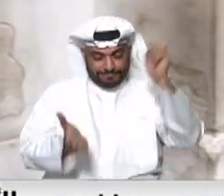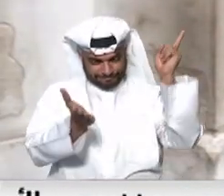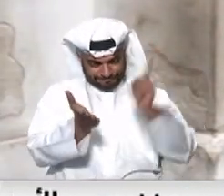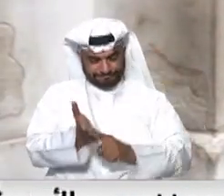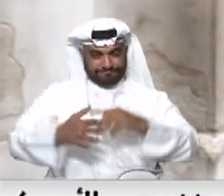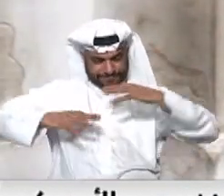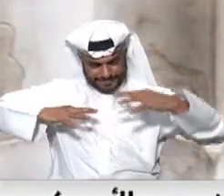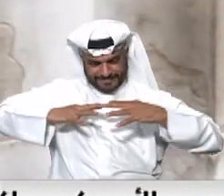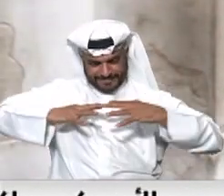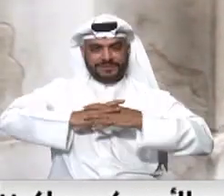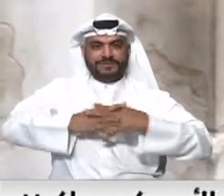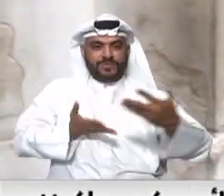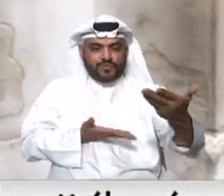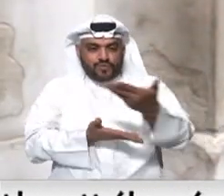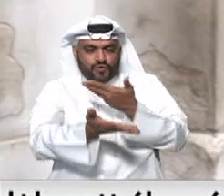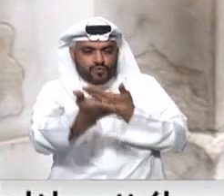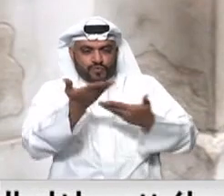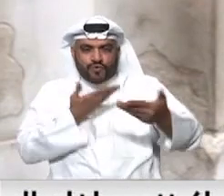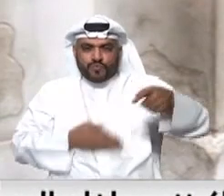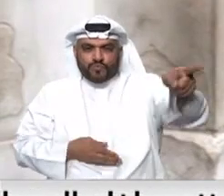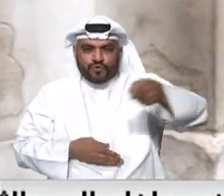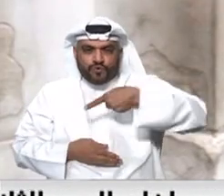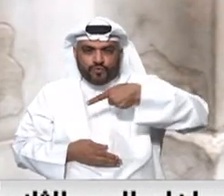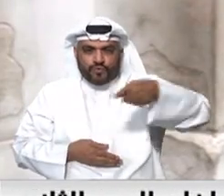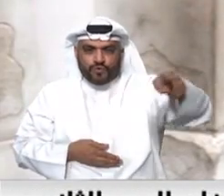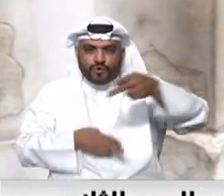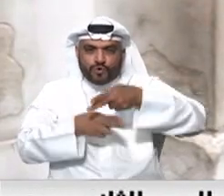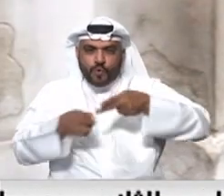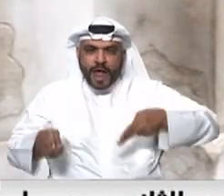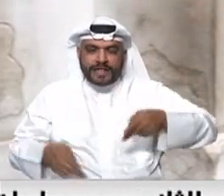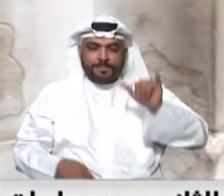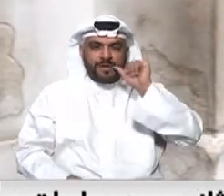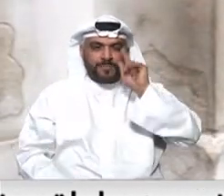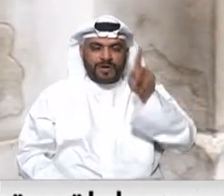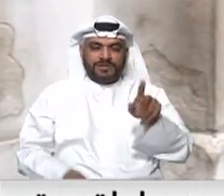متانة العلاقات بين البلدين. جمال شاهين،